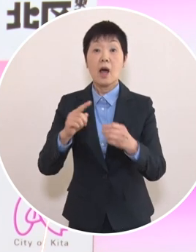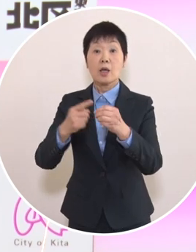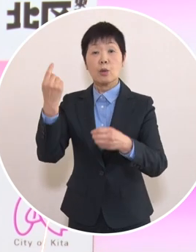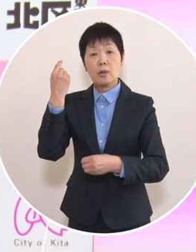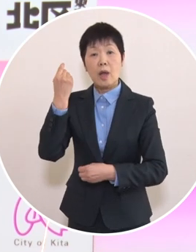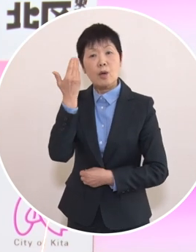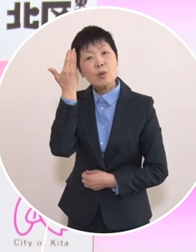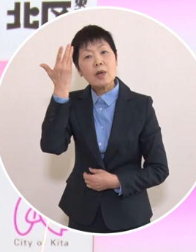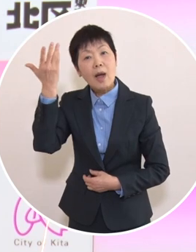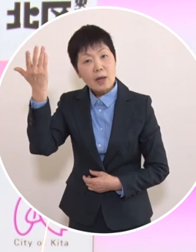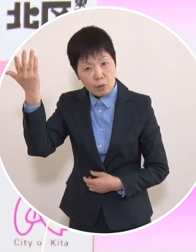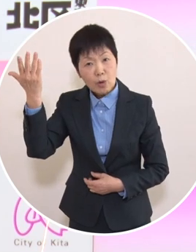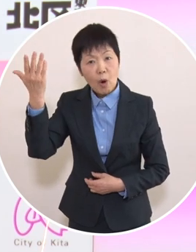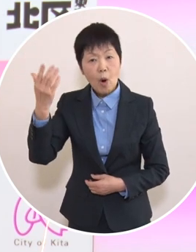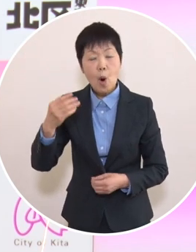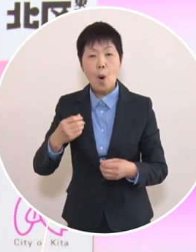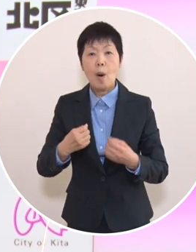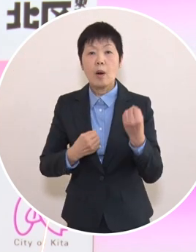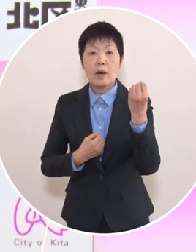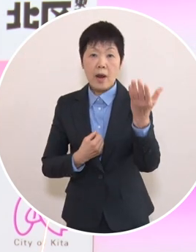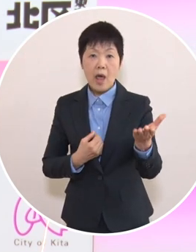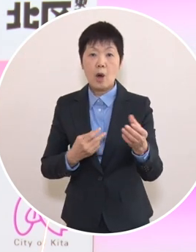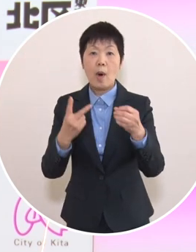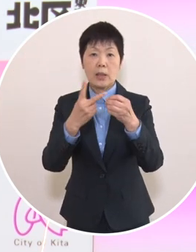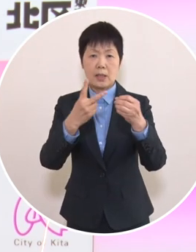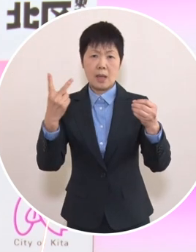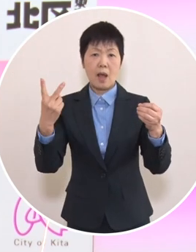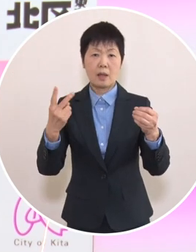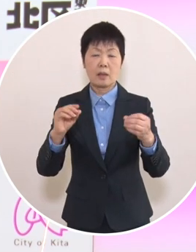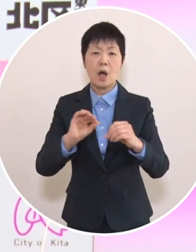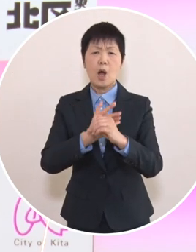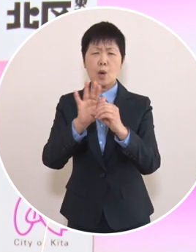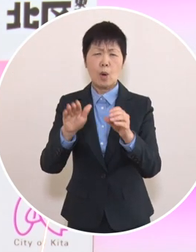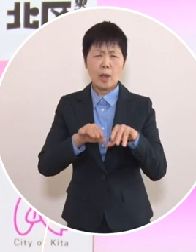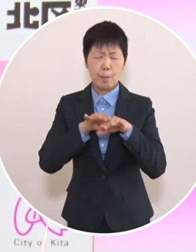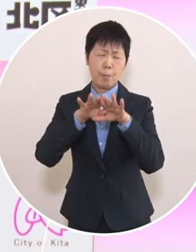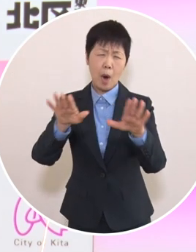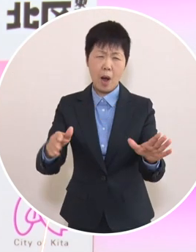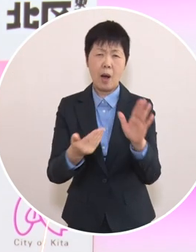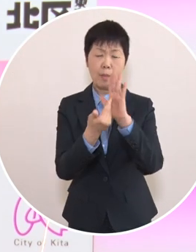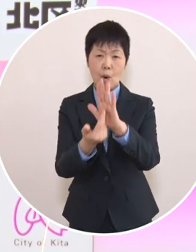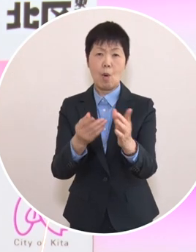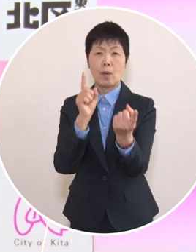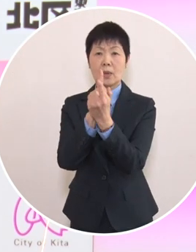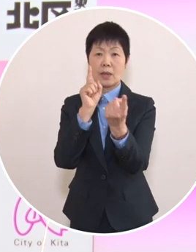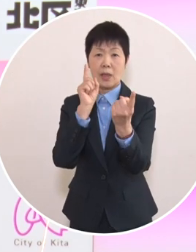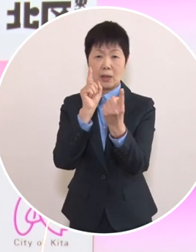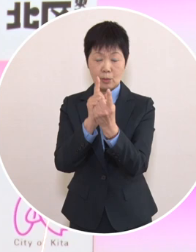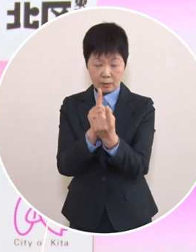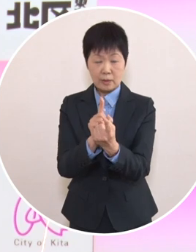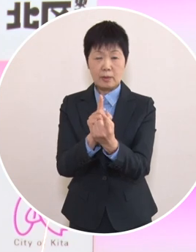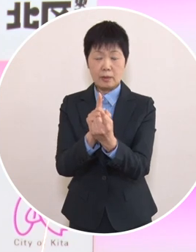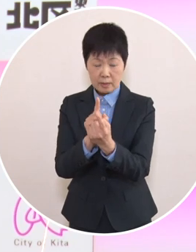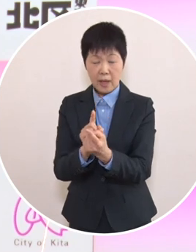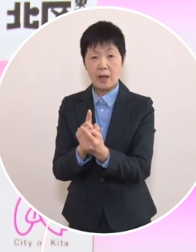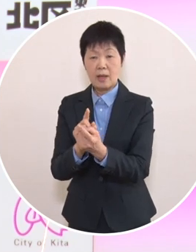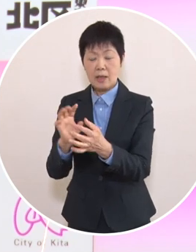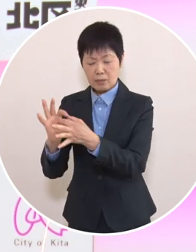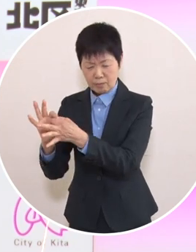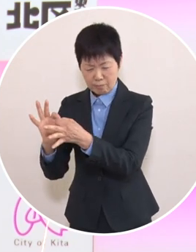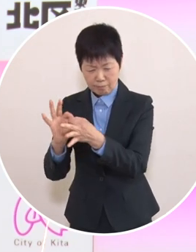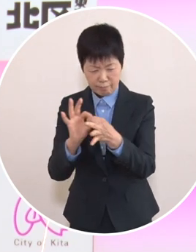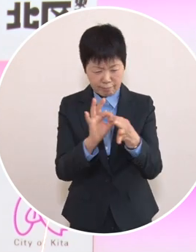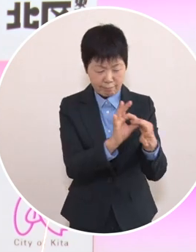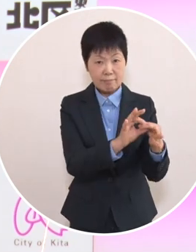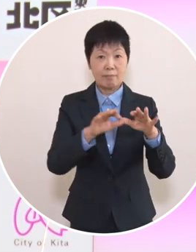昨年を振り返りますと例は2年という年はこれだウイルス感染症の対応に追われたような一年